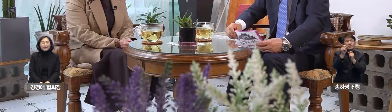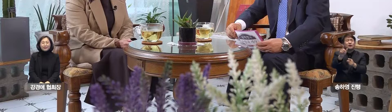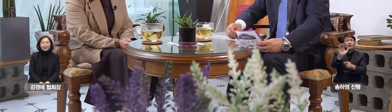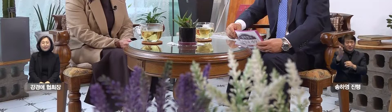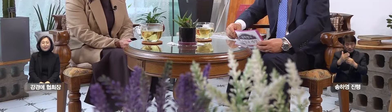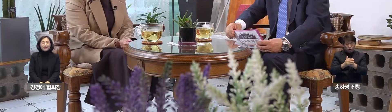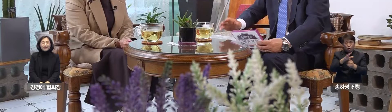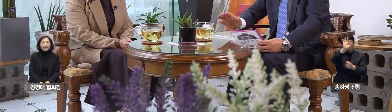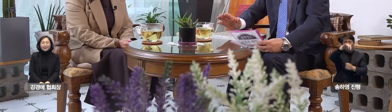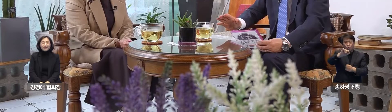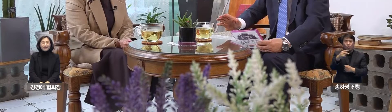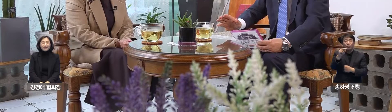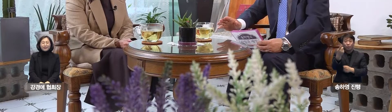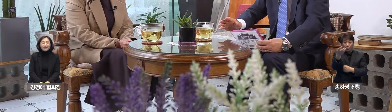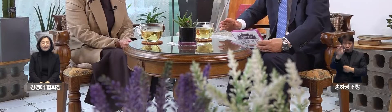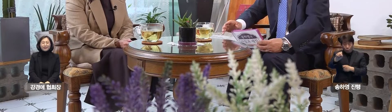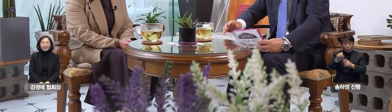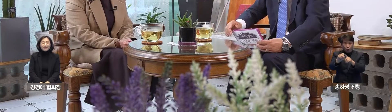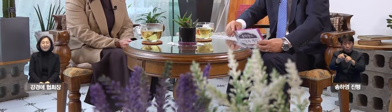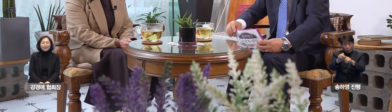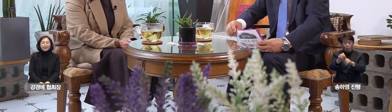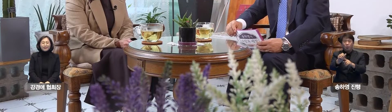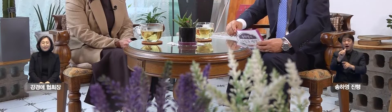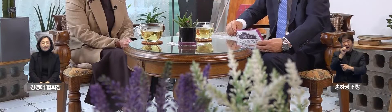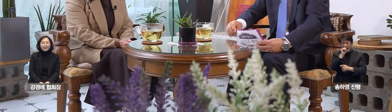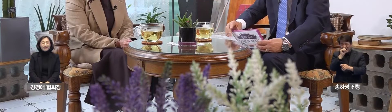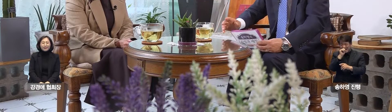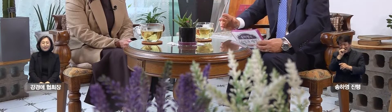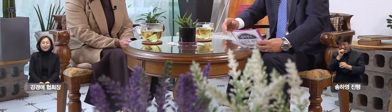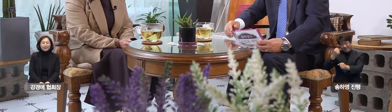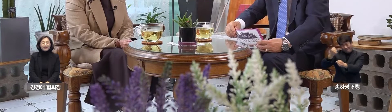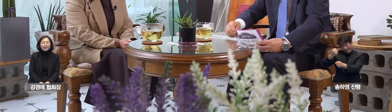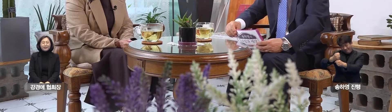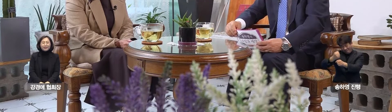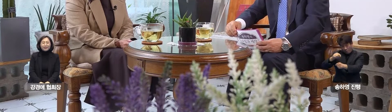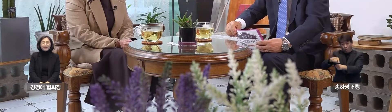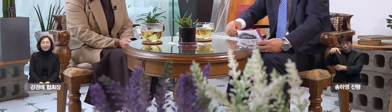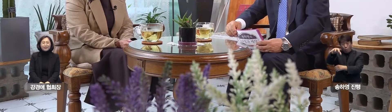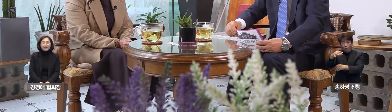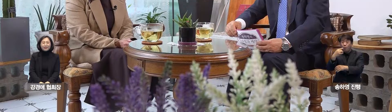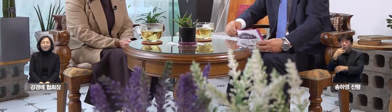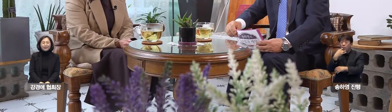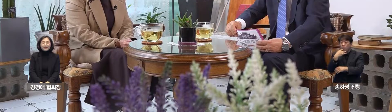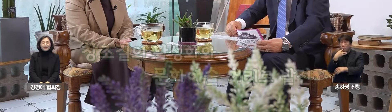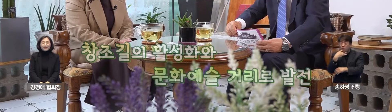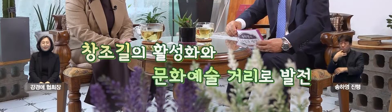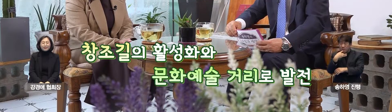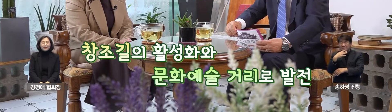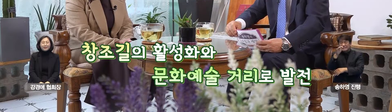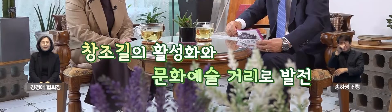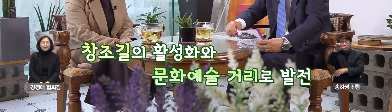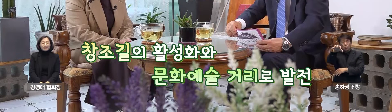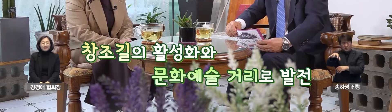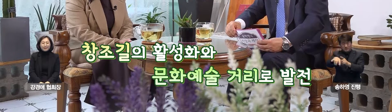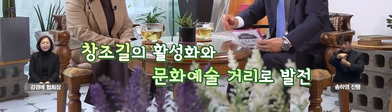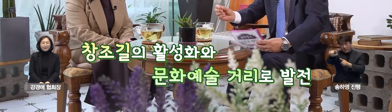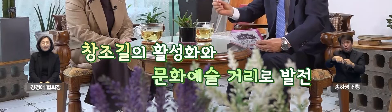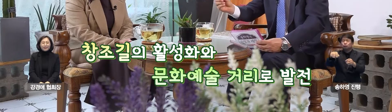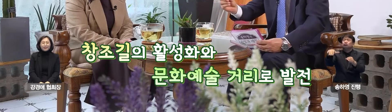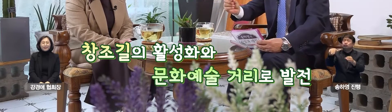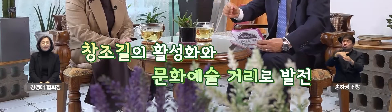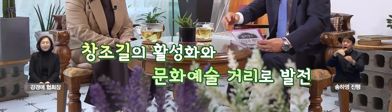돼가지고 원동 그 쇠락하던 원동 철공소만 있던 그런 창조길이 활성화되고 또